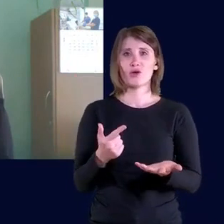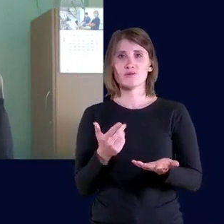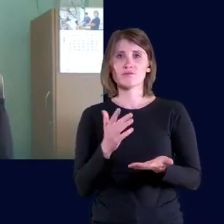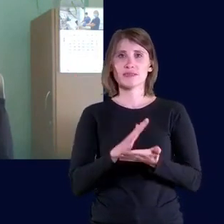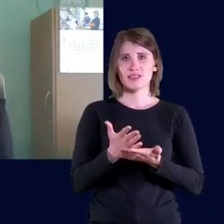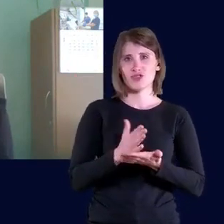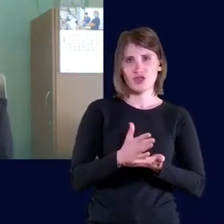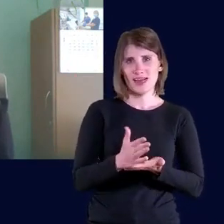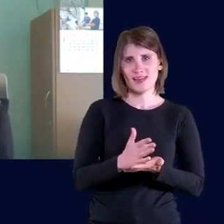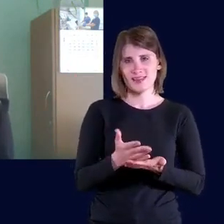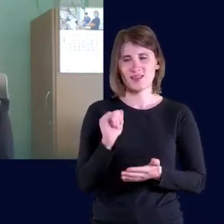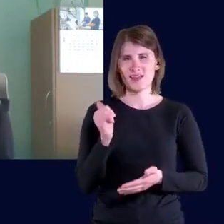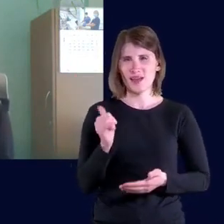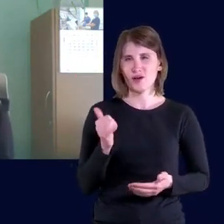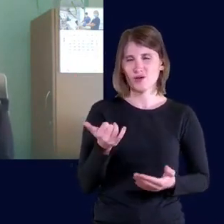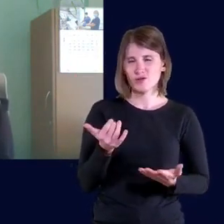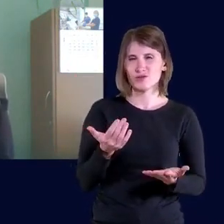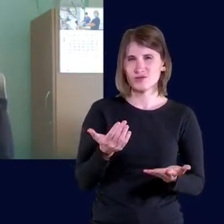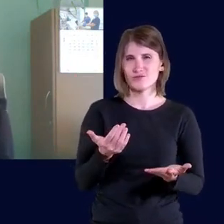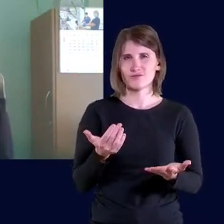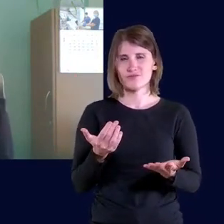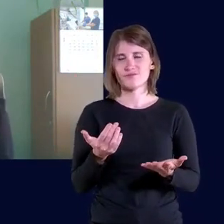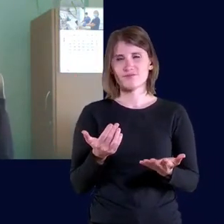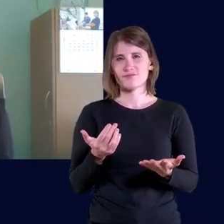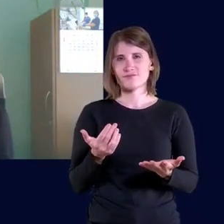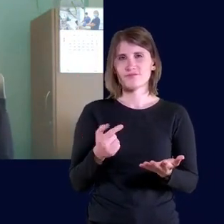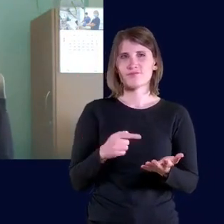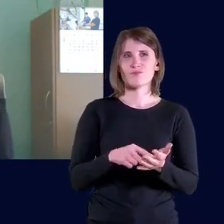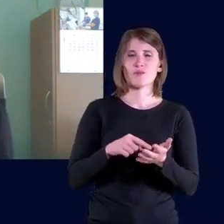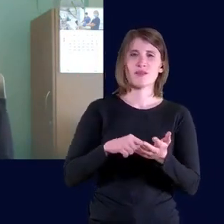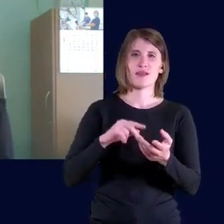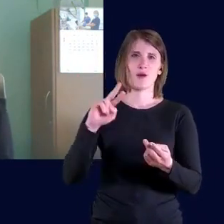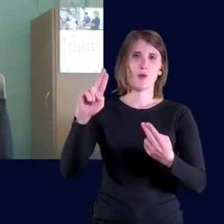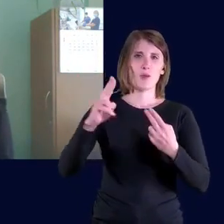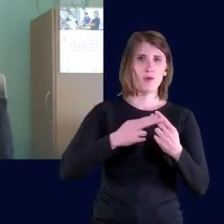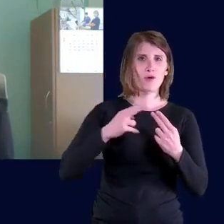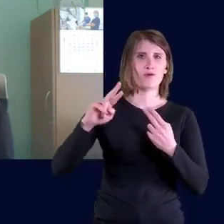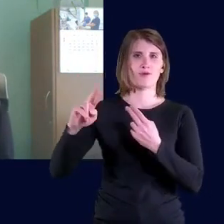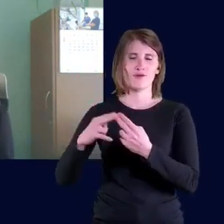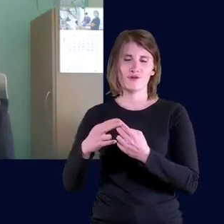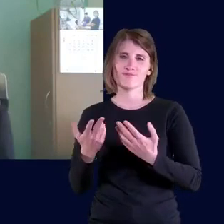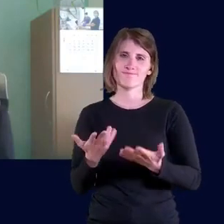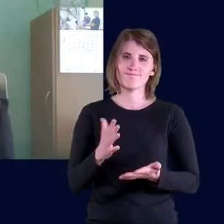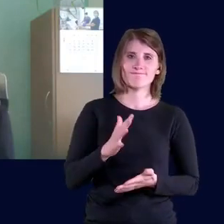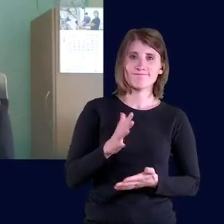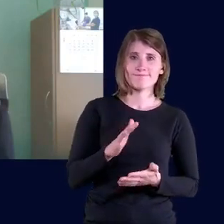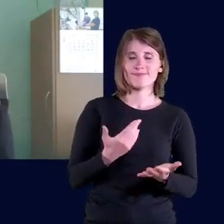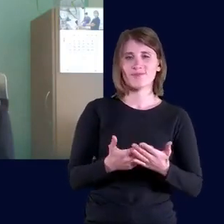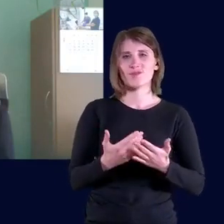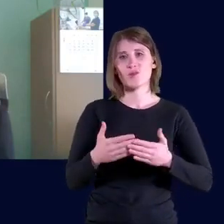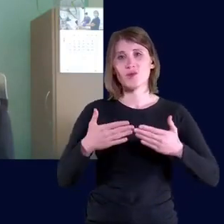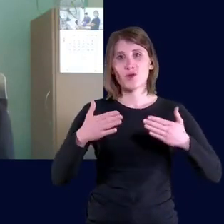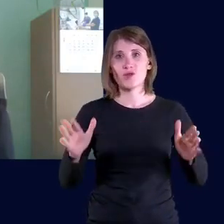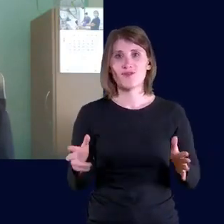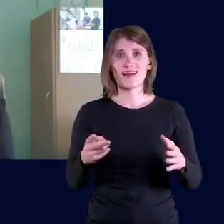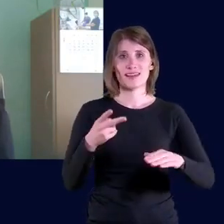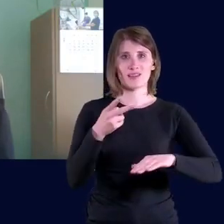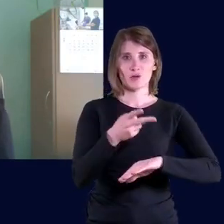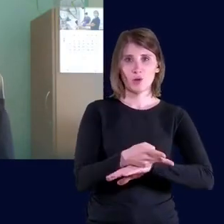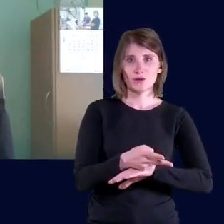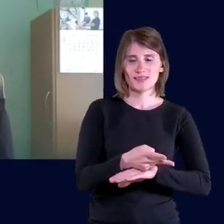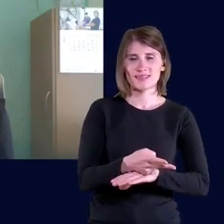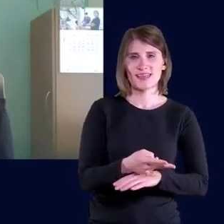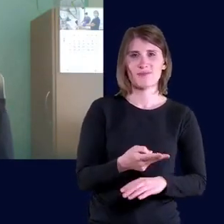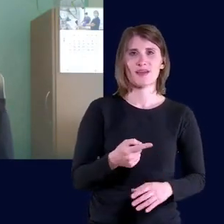jakości jeżeli chodzi o odpowiedzi ponieważ okazuje się że ten otwarte dostęp to nie jest jeszcze